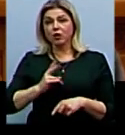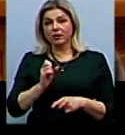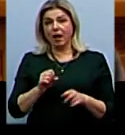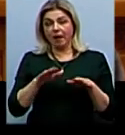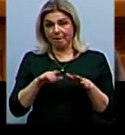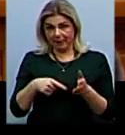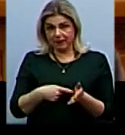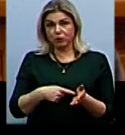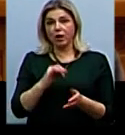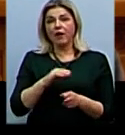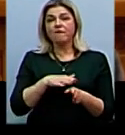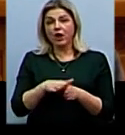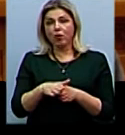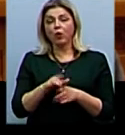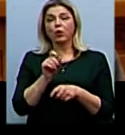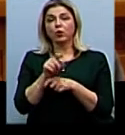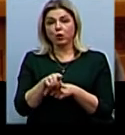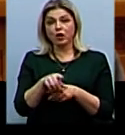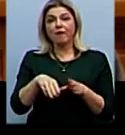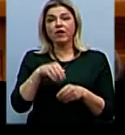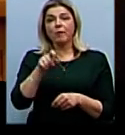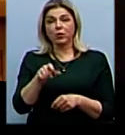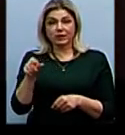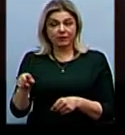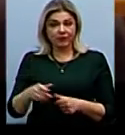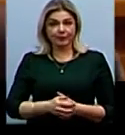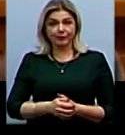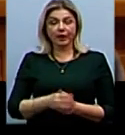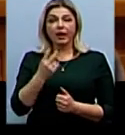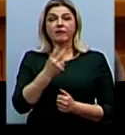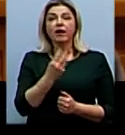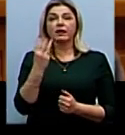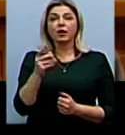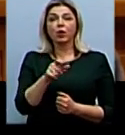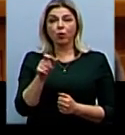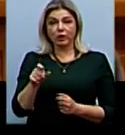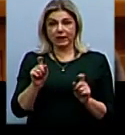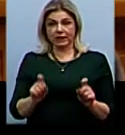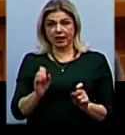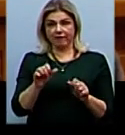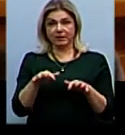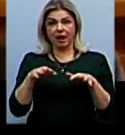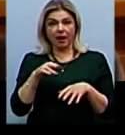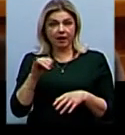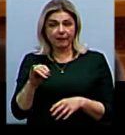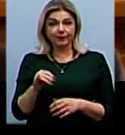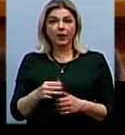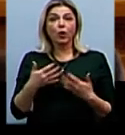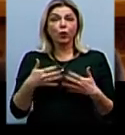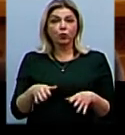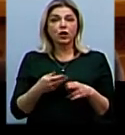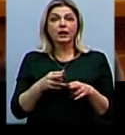виконати доручення виборців. 23 людини сидить в сесійній залі. Ну, вже